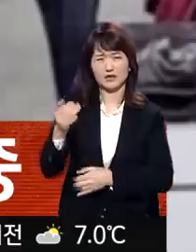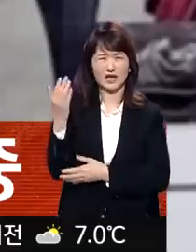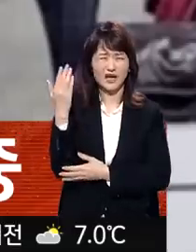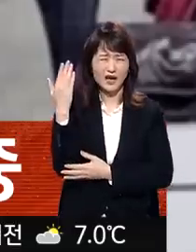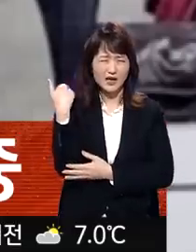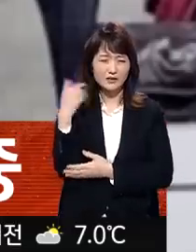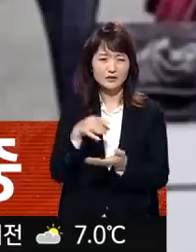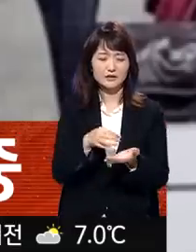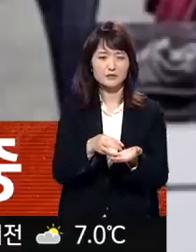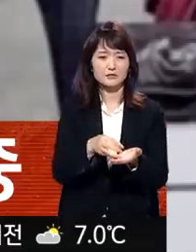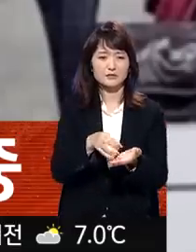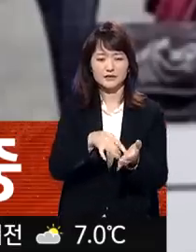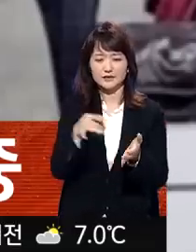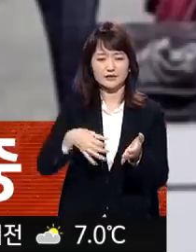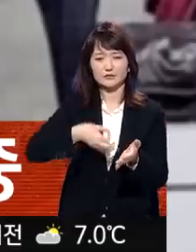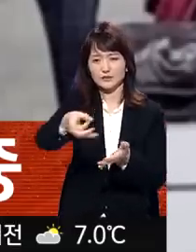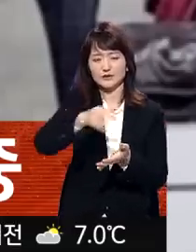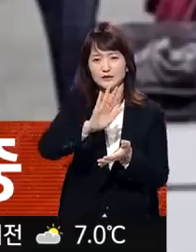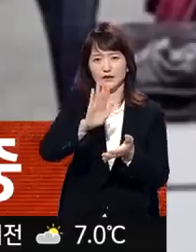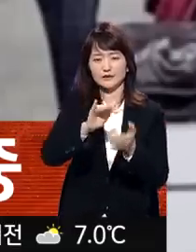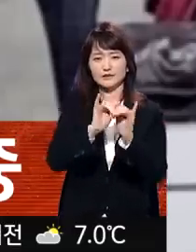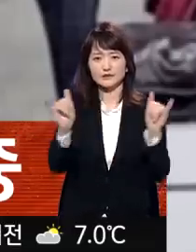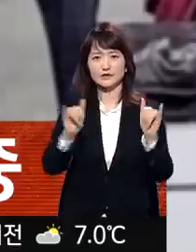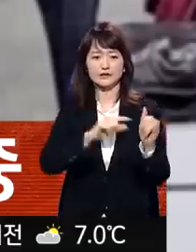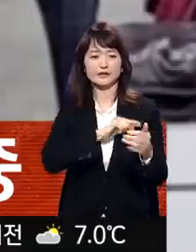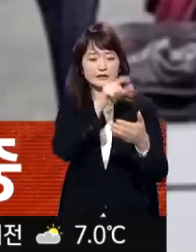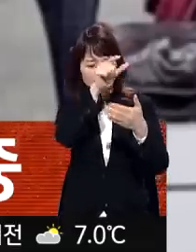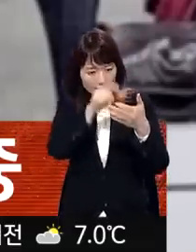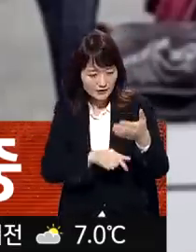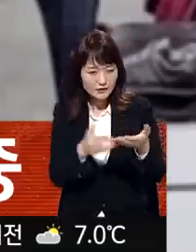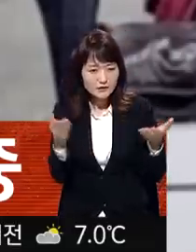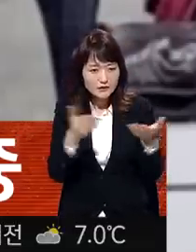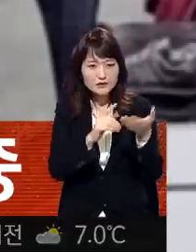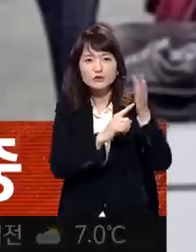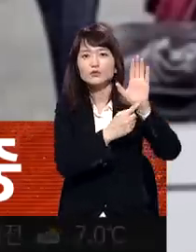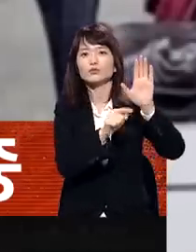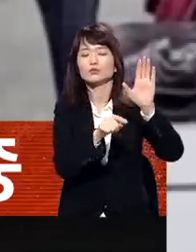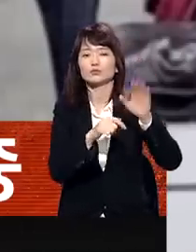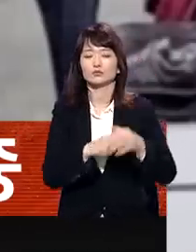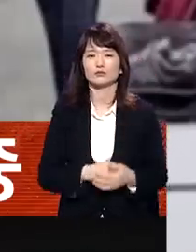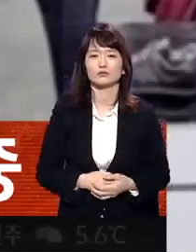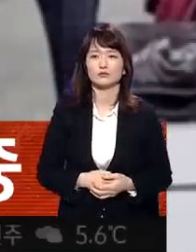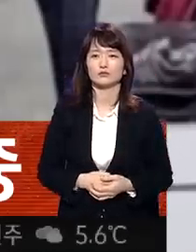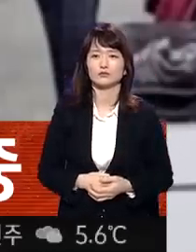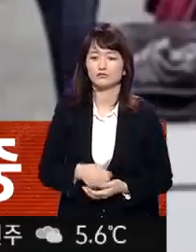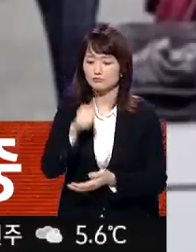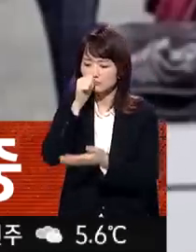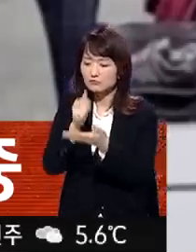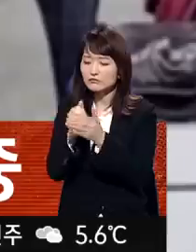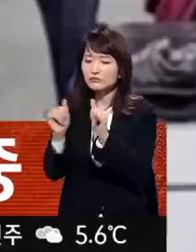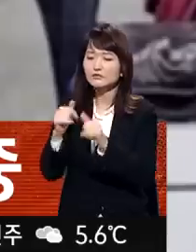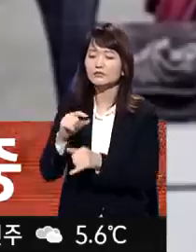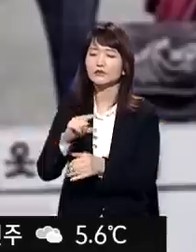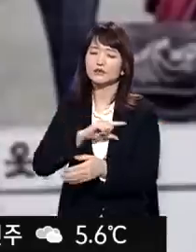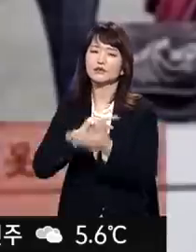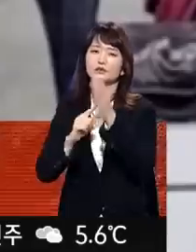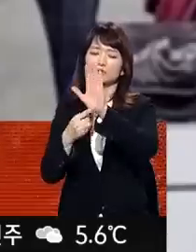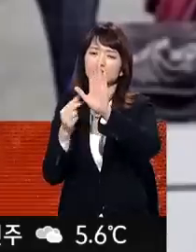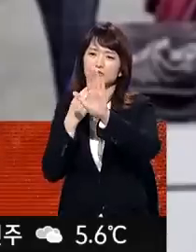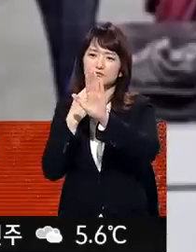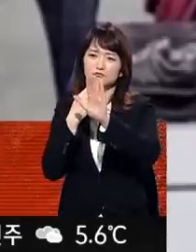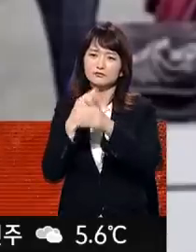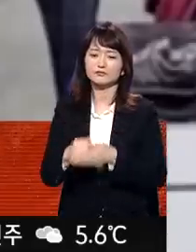국세청에서 이름, 주소, 직업 등등 신상을 다 공개했거든요. 아니 왜 그런데 이런 자들은 이름 공개도 않고